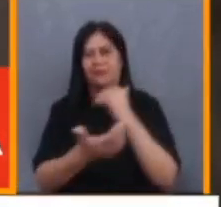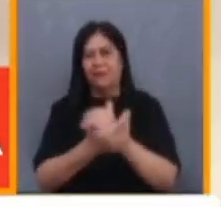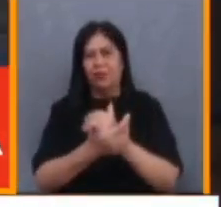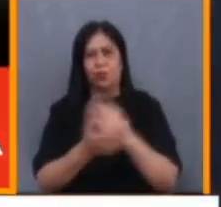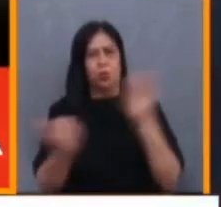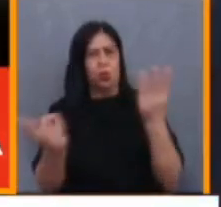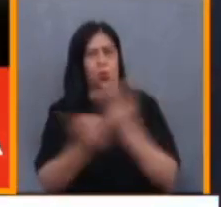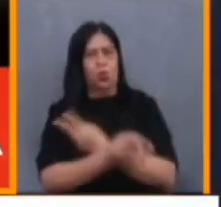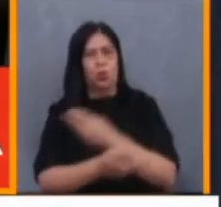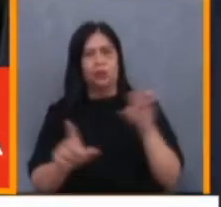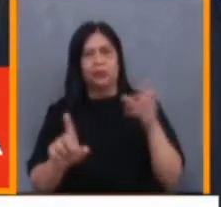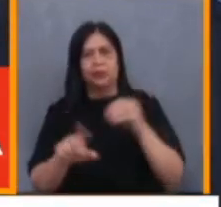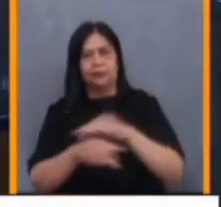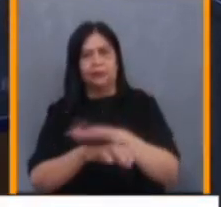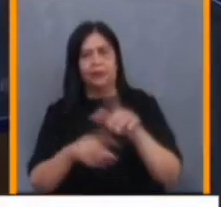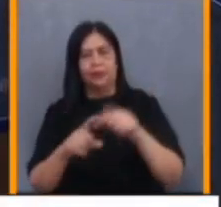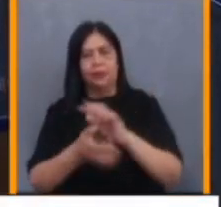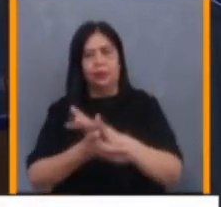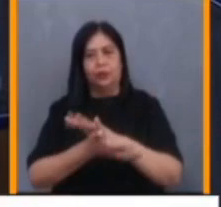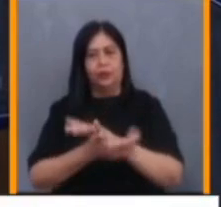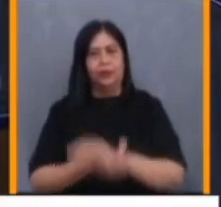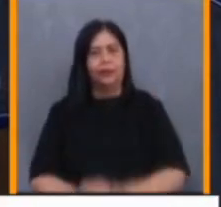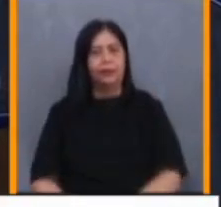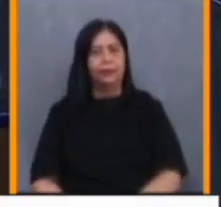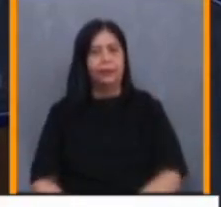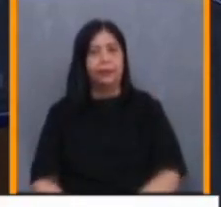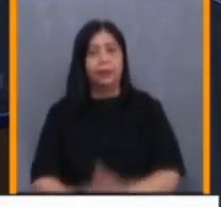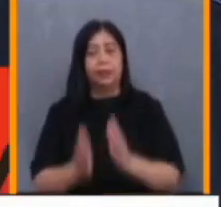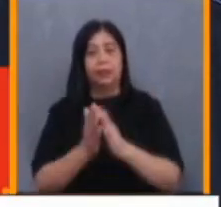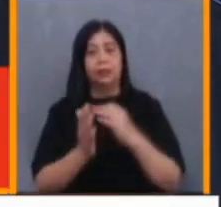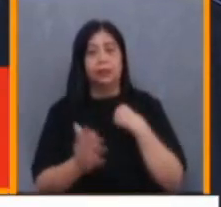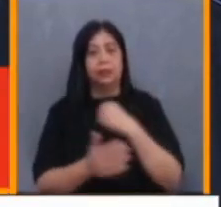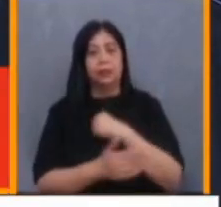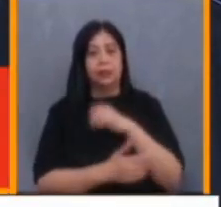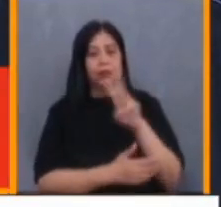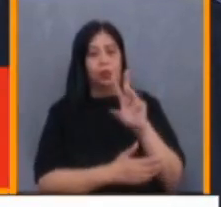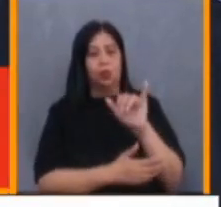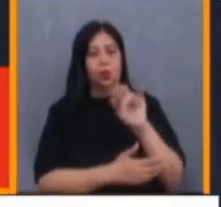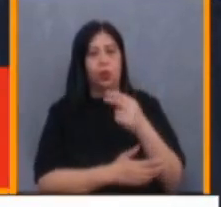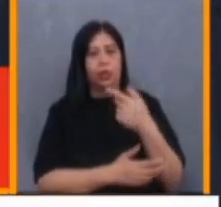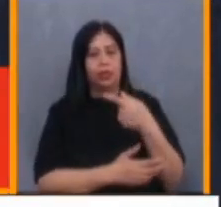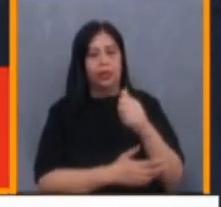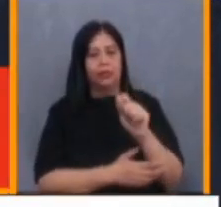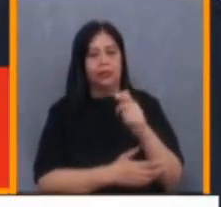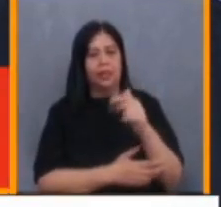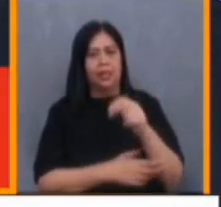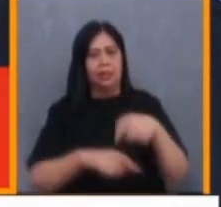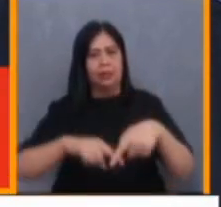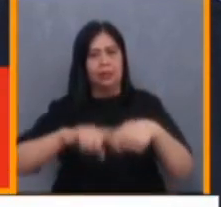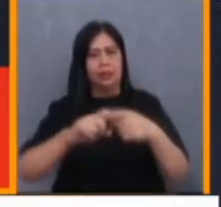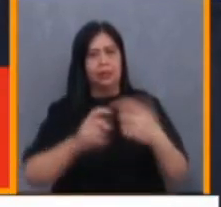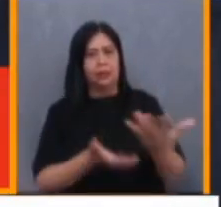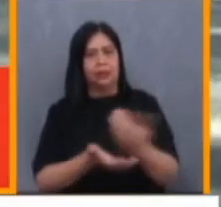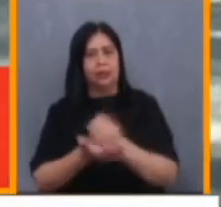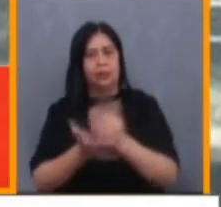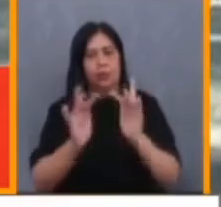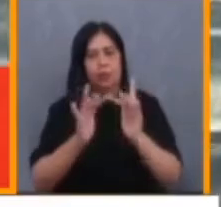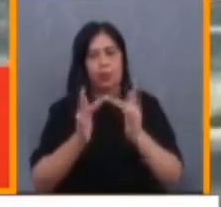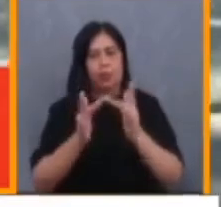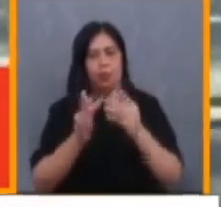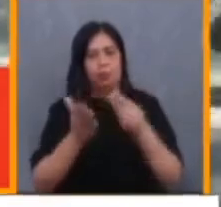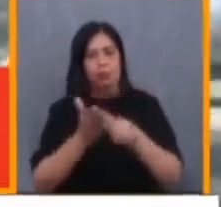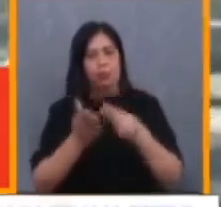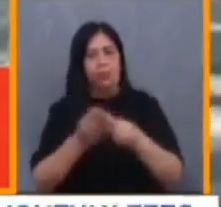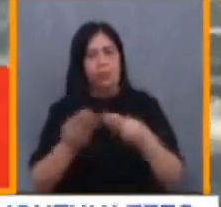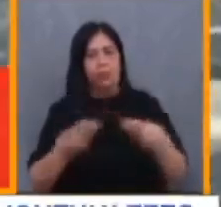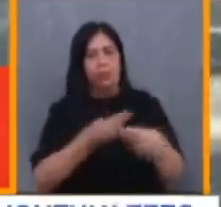COVID. Hiningi ni Senador Win Gatchalian ang pagsuspinde sa pagkolekta ng online money transfer fees.